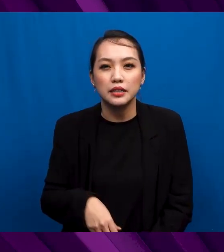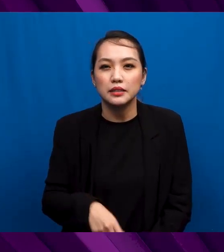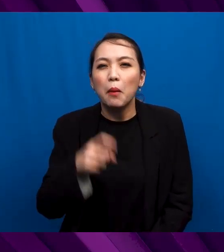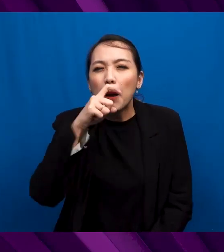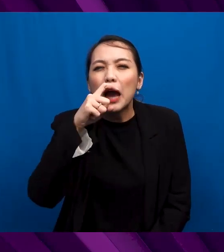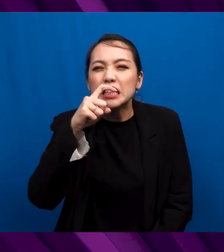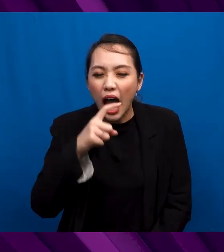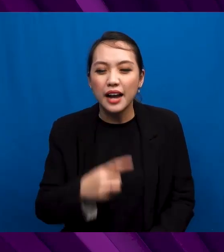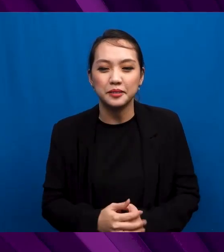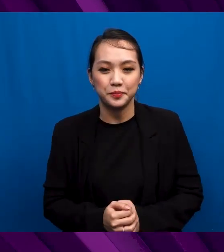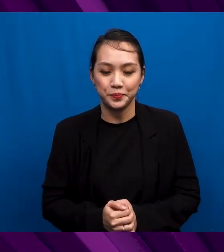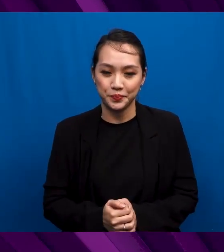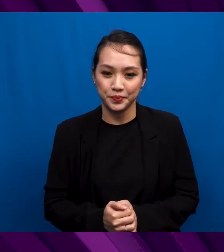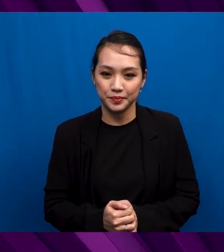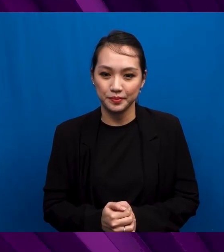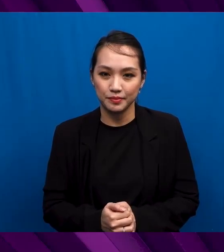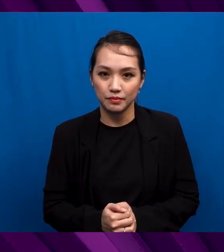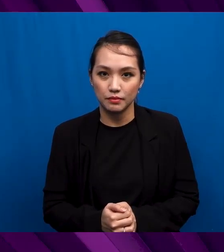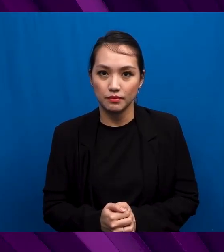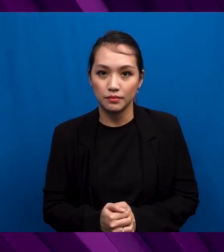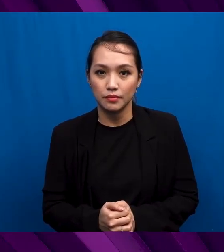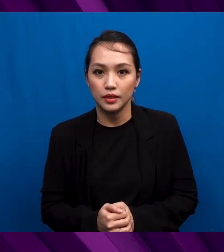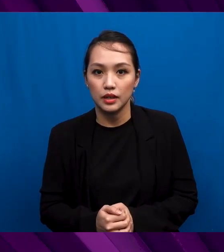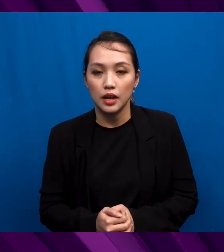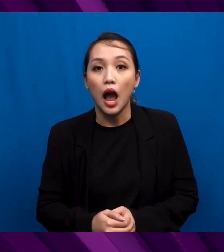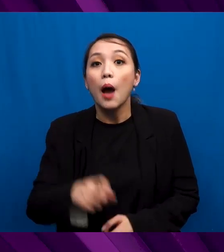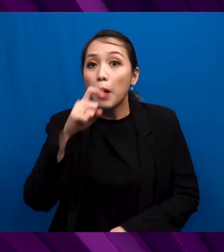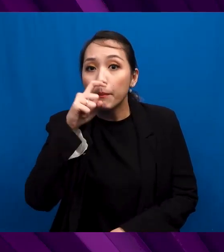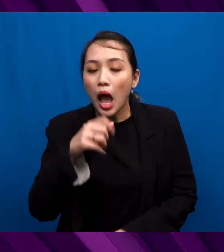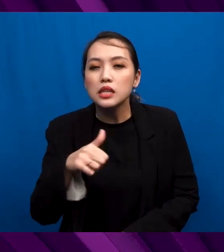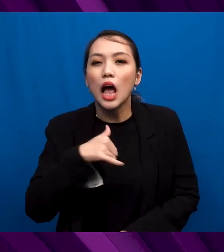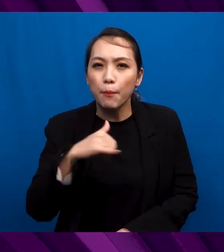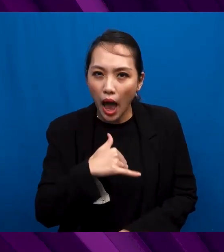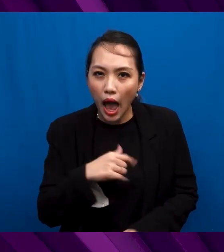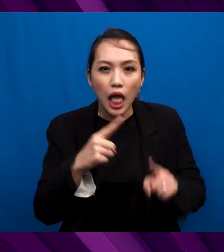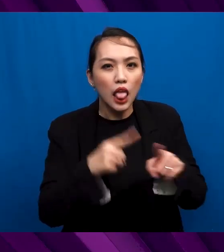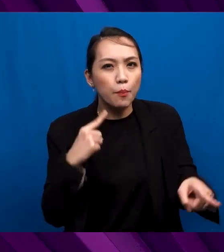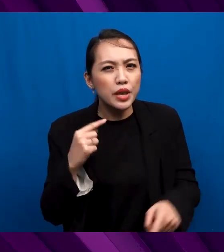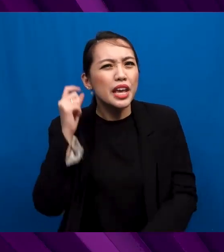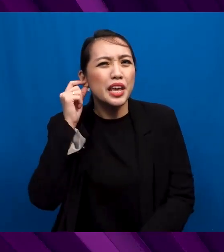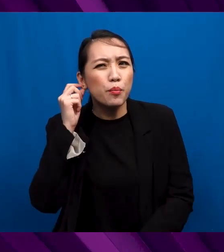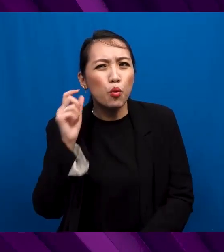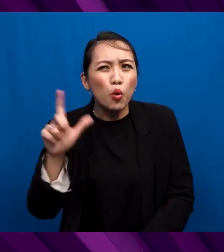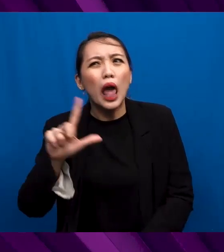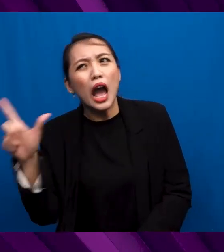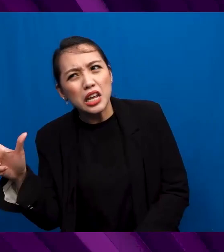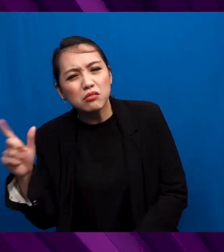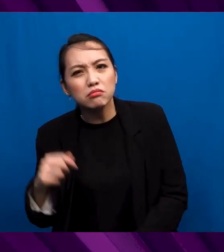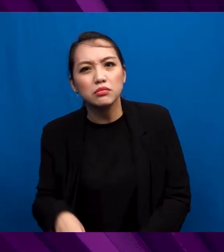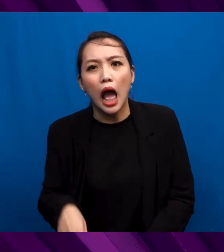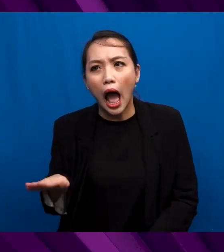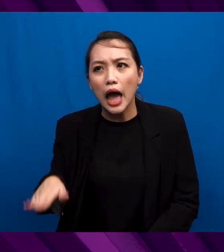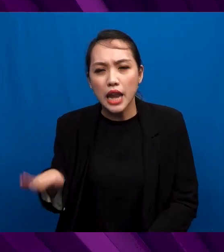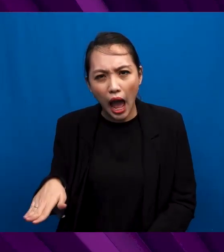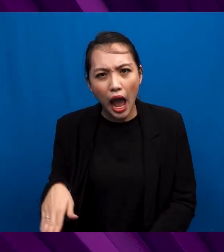hanyalah saudara sama ayah beda ibu. Bagaimana dia bisa menghadapi mereka? Dia tidur sama ibu mereka.